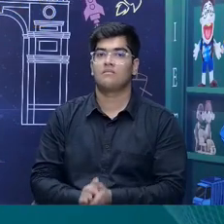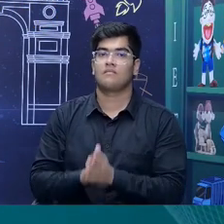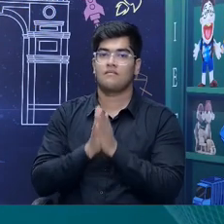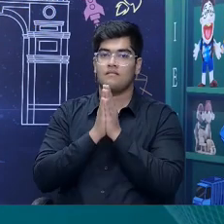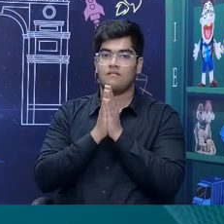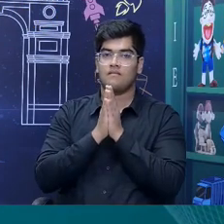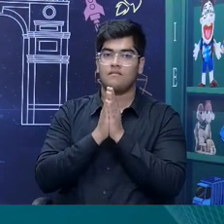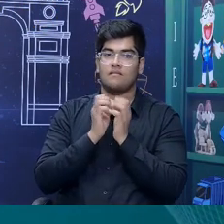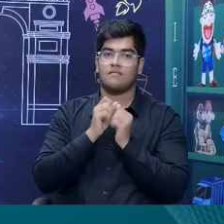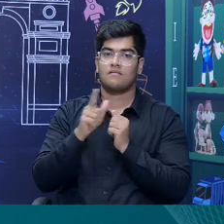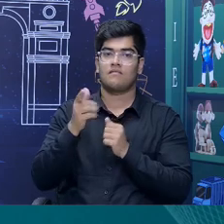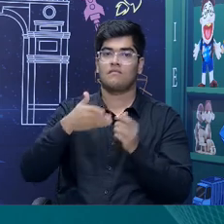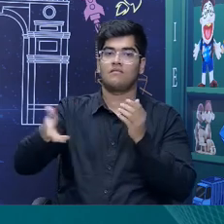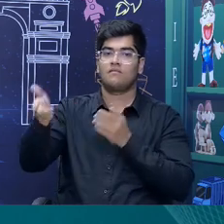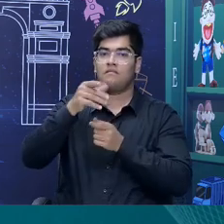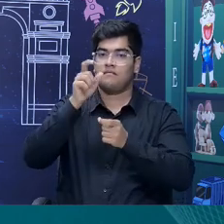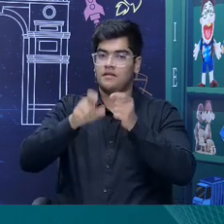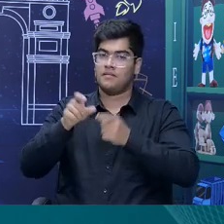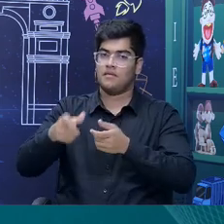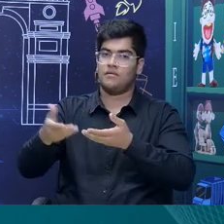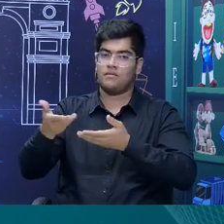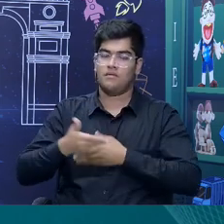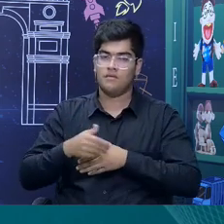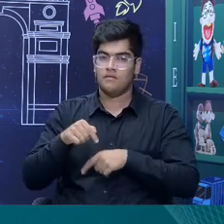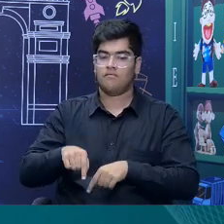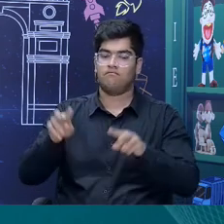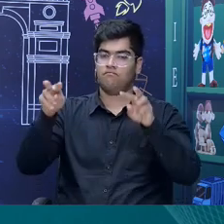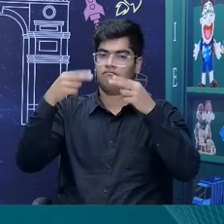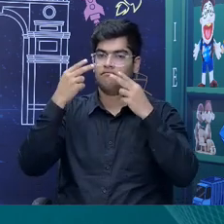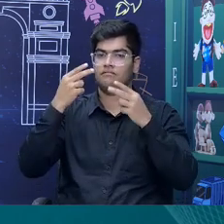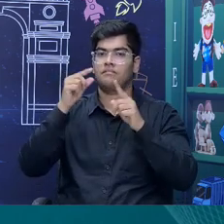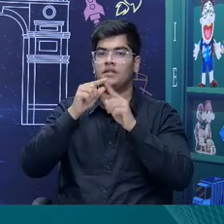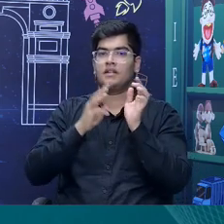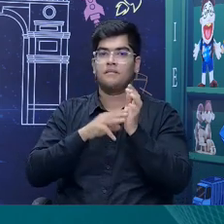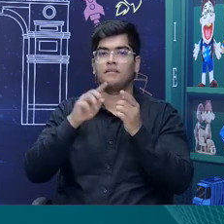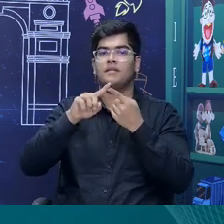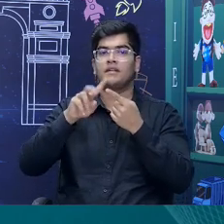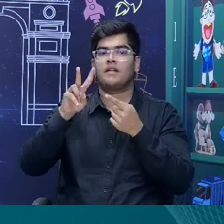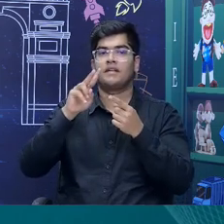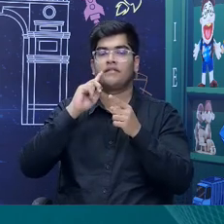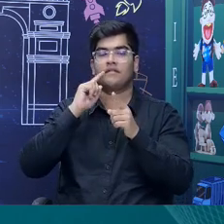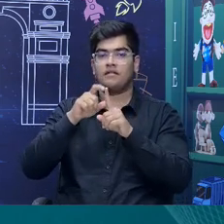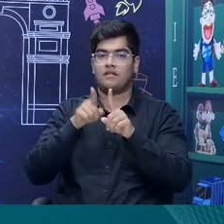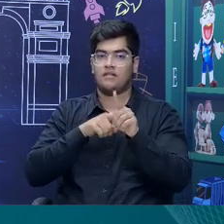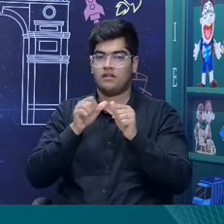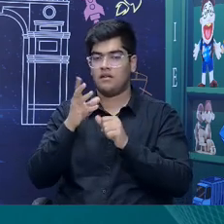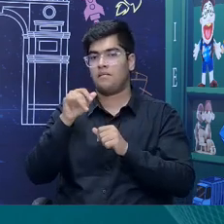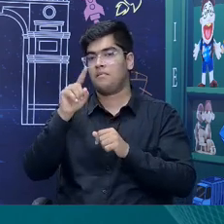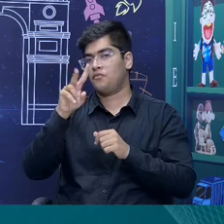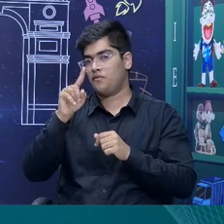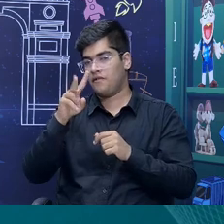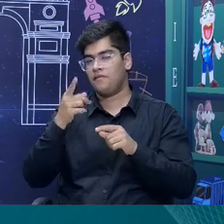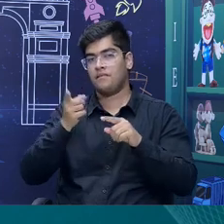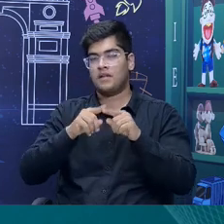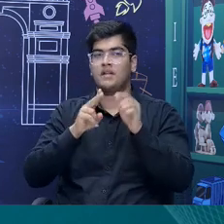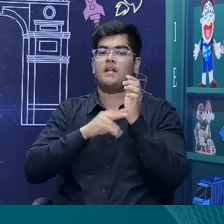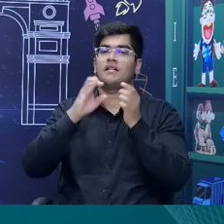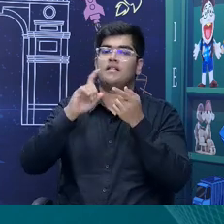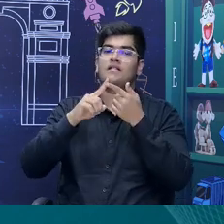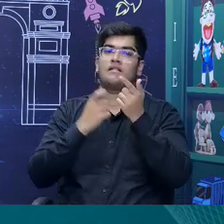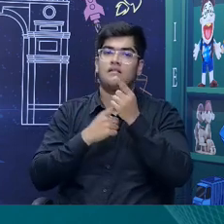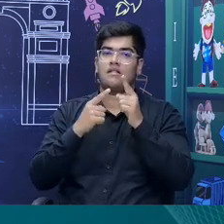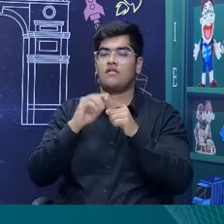नमस्कार आप सभी का बहुत-बहुत स्वागत है आप देख रहे हैं यह विद्या चैनल नंबर 12 और एनसीईआरटी का फेशियल युटुब चैनल